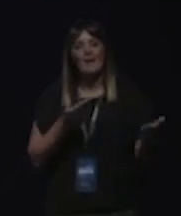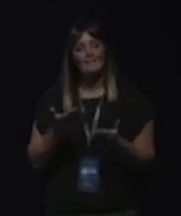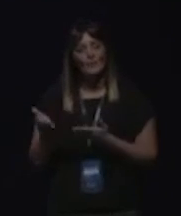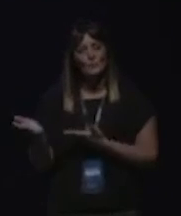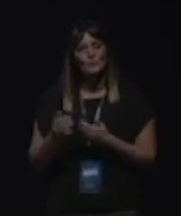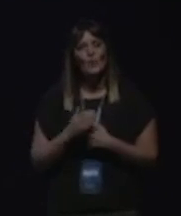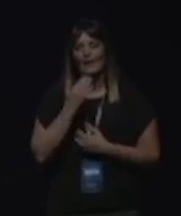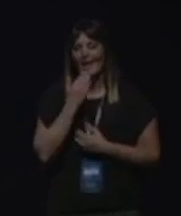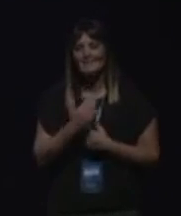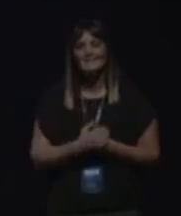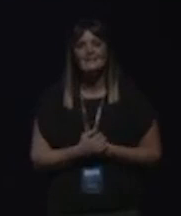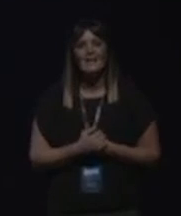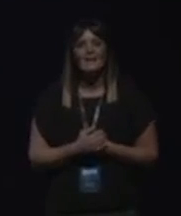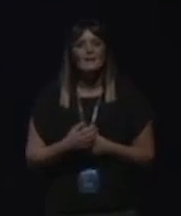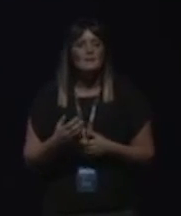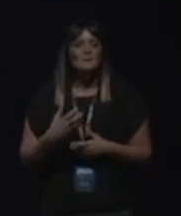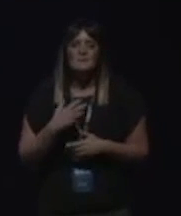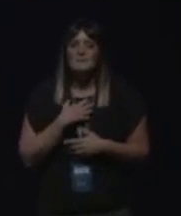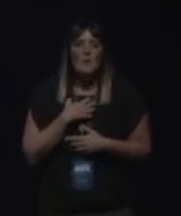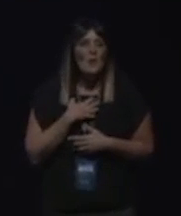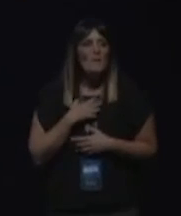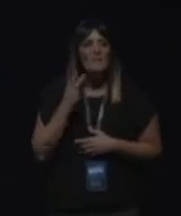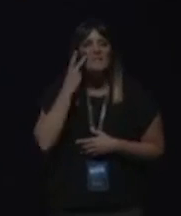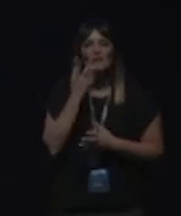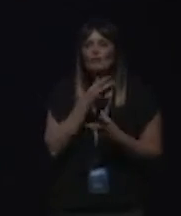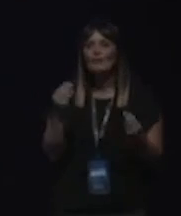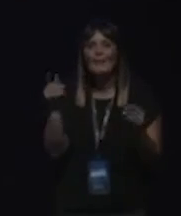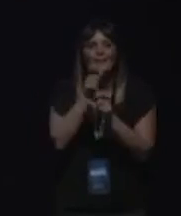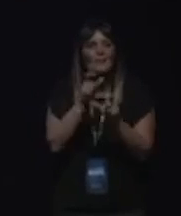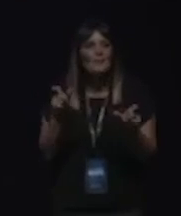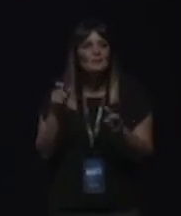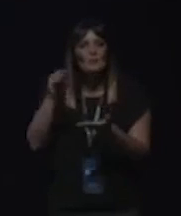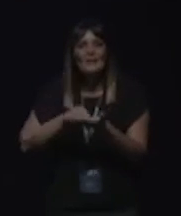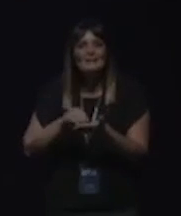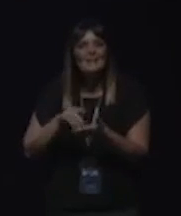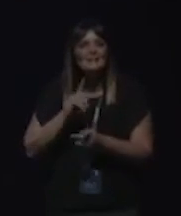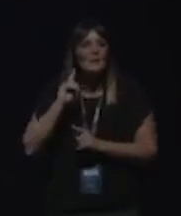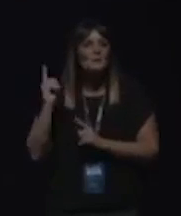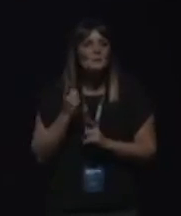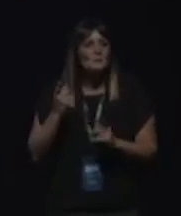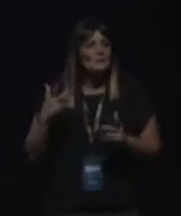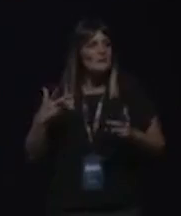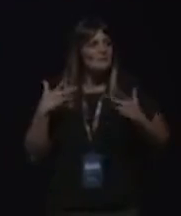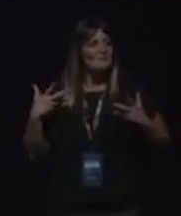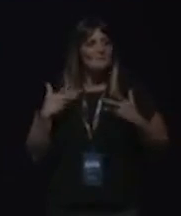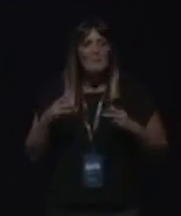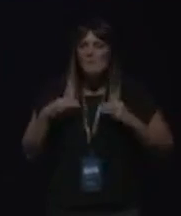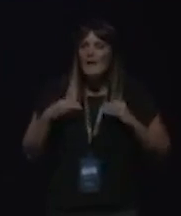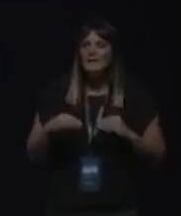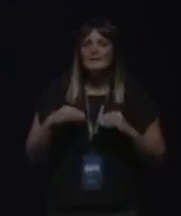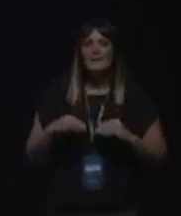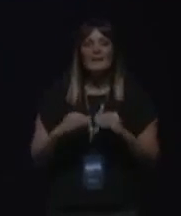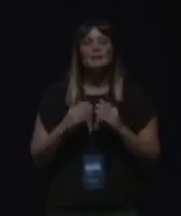Grazie. È commovente vedervi in tanti qui, così entusiasti, così partecipi.